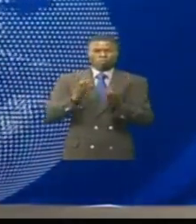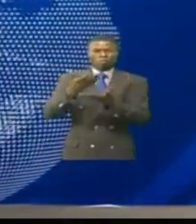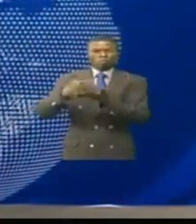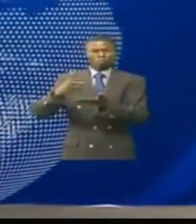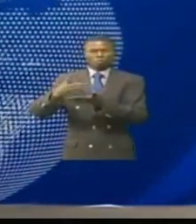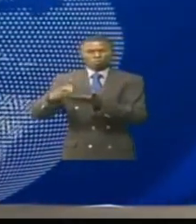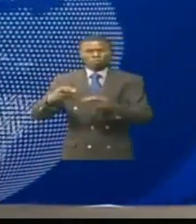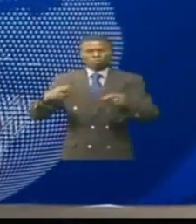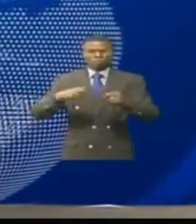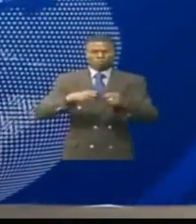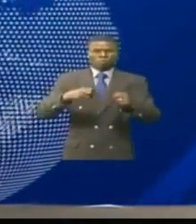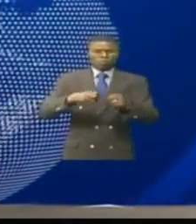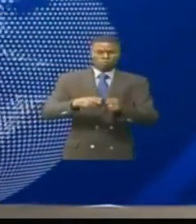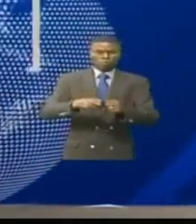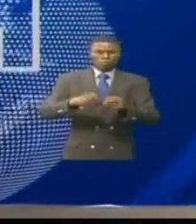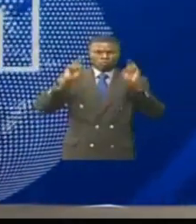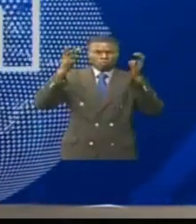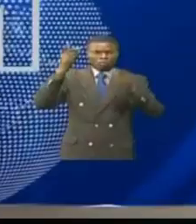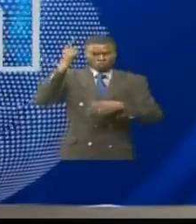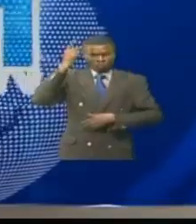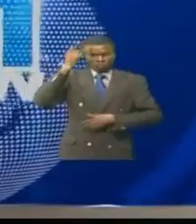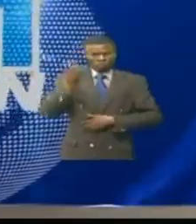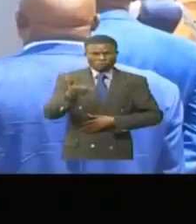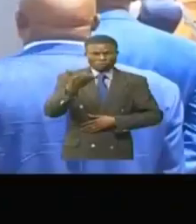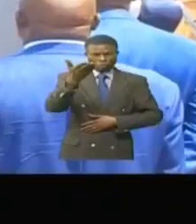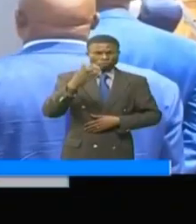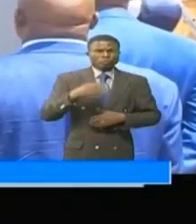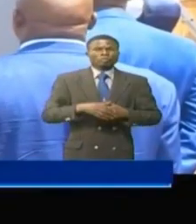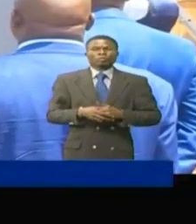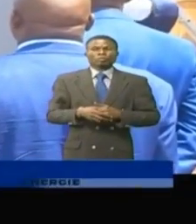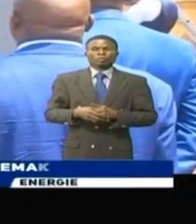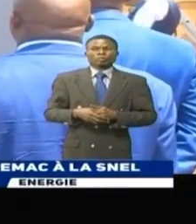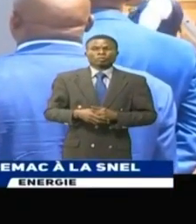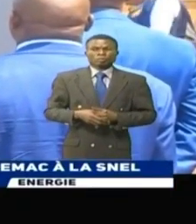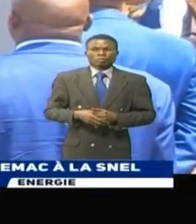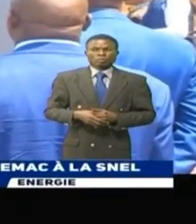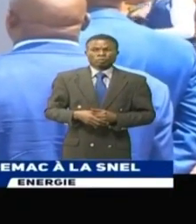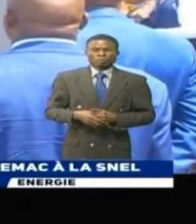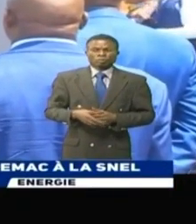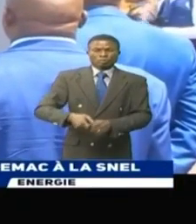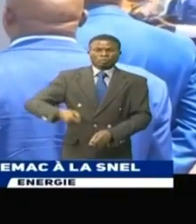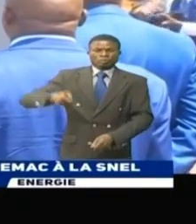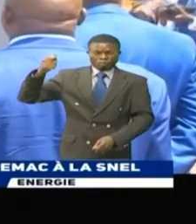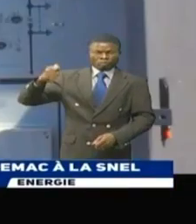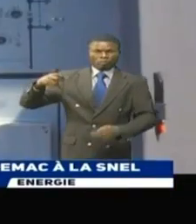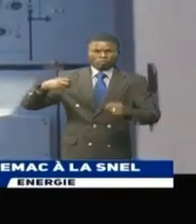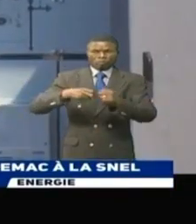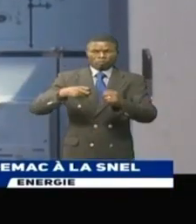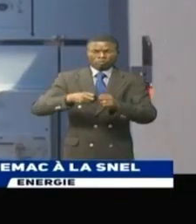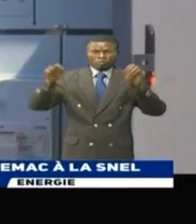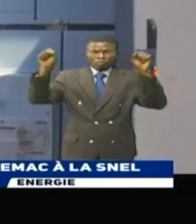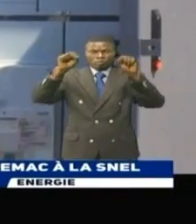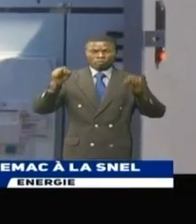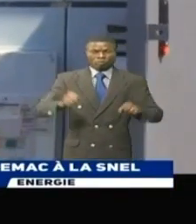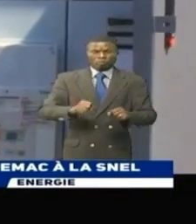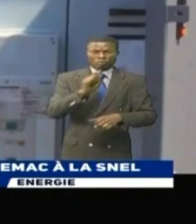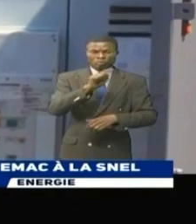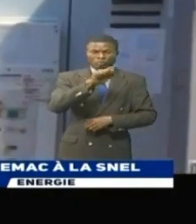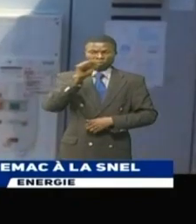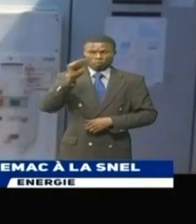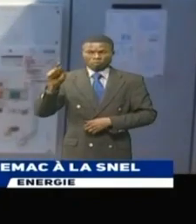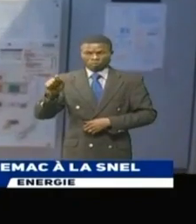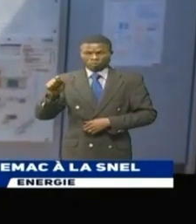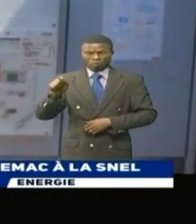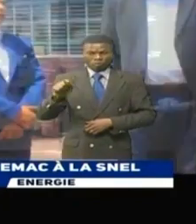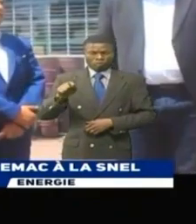distribution de l'énergie dans la ville de Kinshasa et d'Itchala. Des cabines compactes avec un système de comptage et de détection